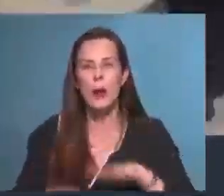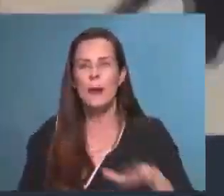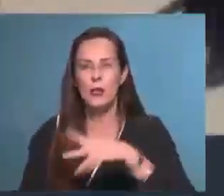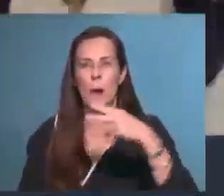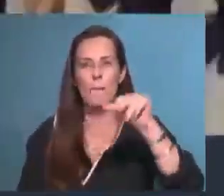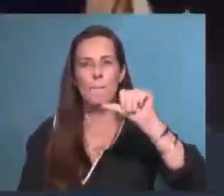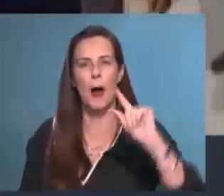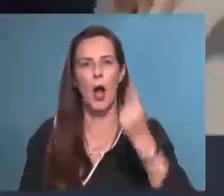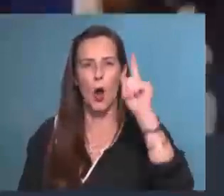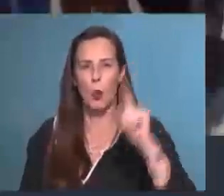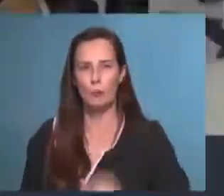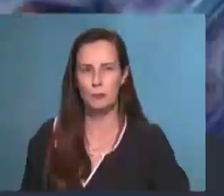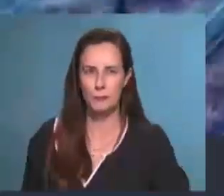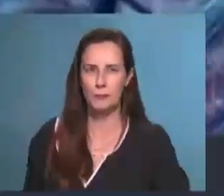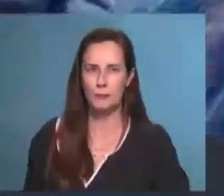תתב